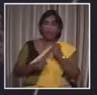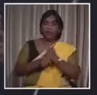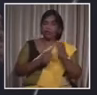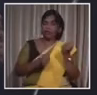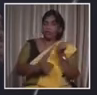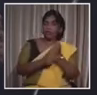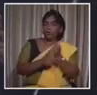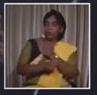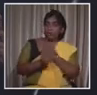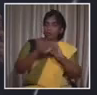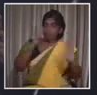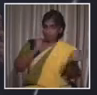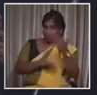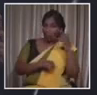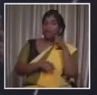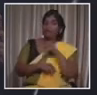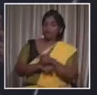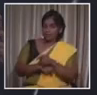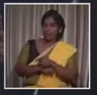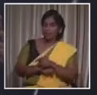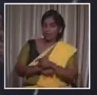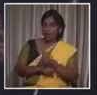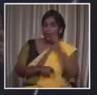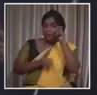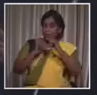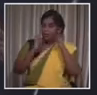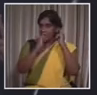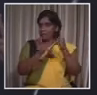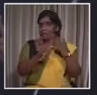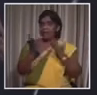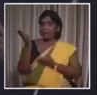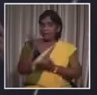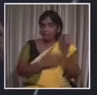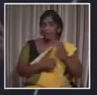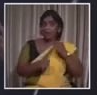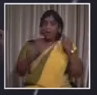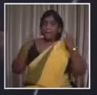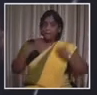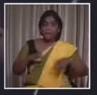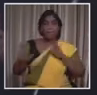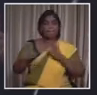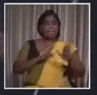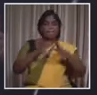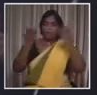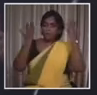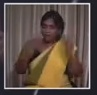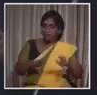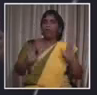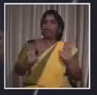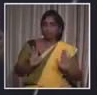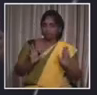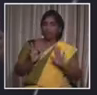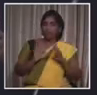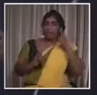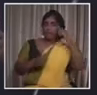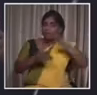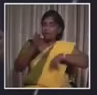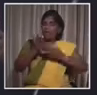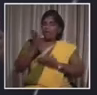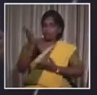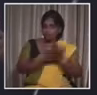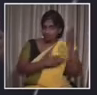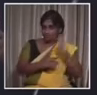ගම ප්‍රදේශයේ මේක මේ ජනතා දෝෂාභියෝගය රාජපක්ෂ පාලනය අවසන් කළ යුතු යන විශ්වාස භංගයේ තමයි මේ